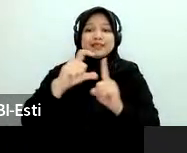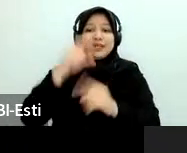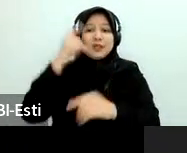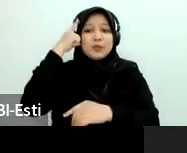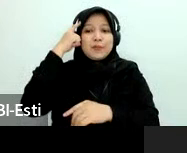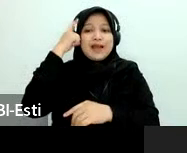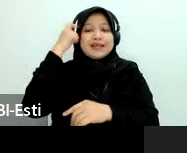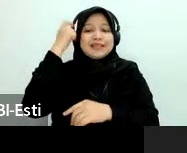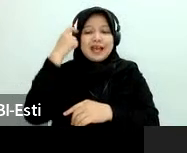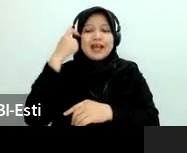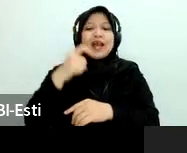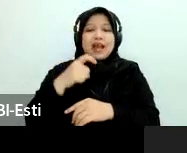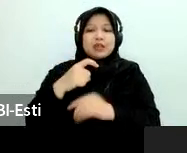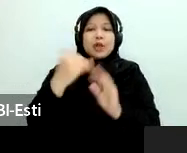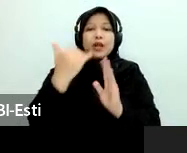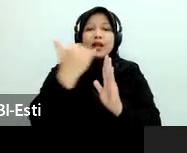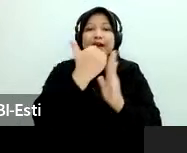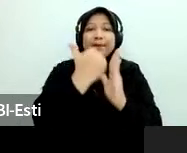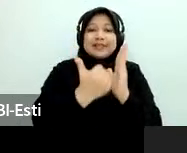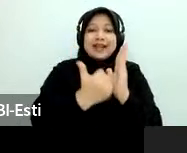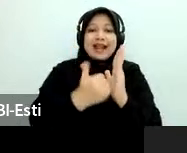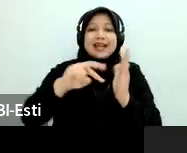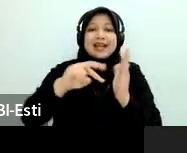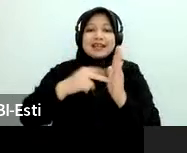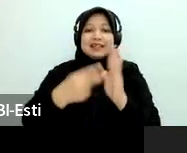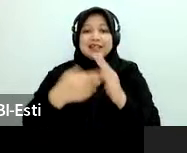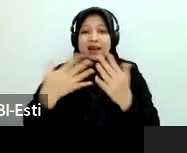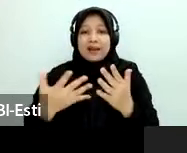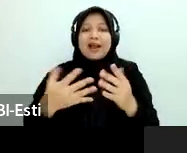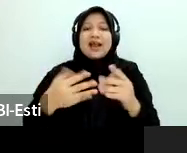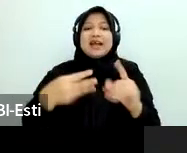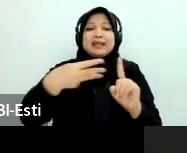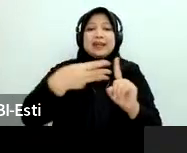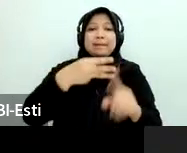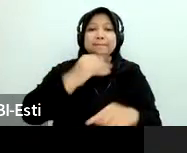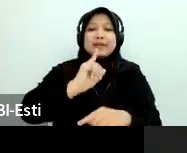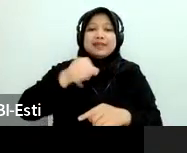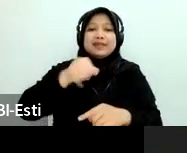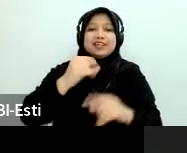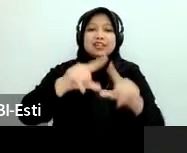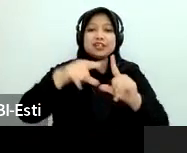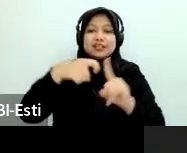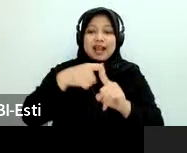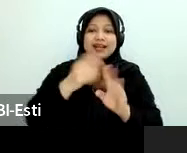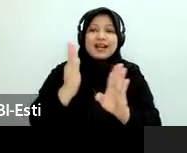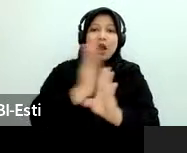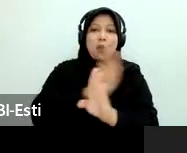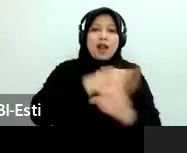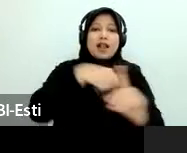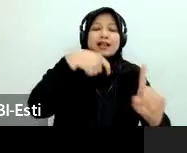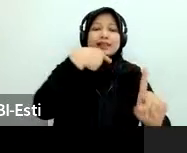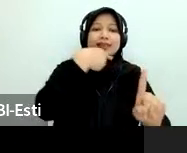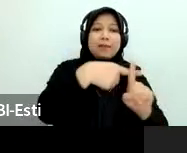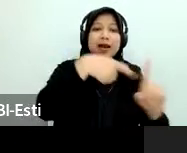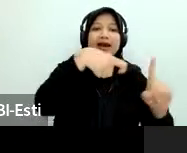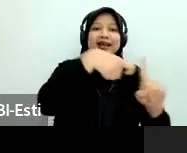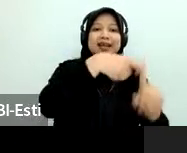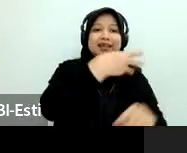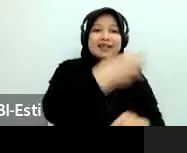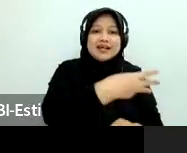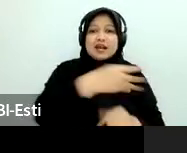kata benda akarnya itu bijak ditambahi ke dan sebagai tumbuhan dan fungsinya untuk mendominasi